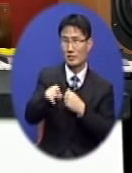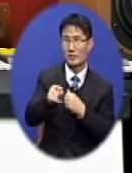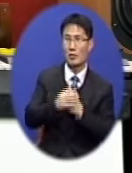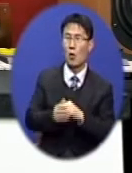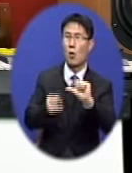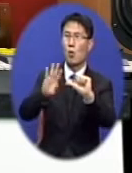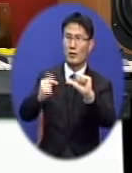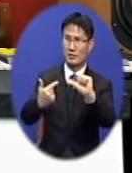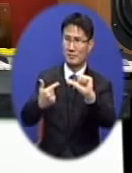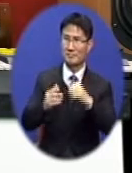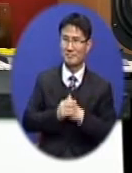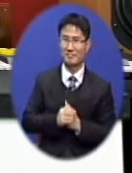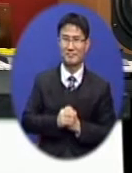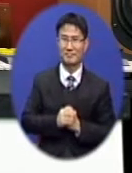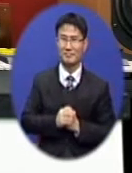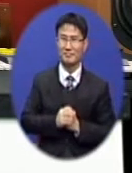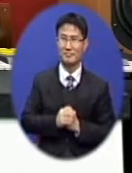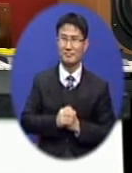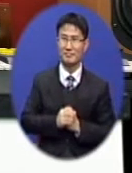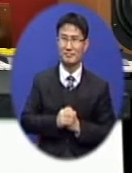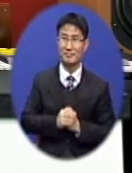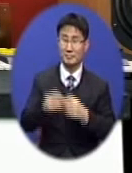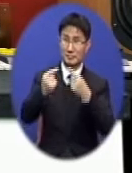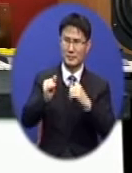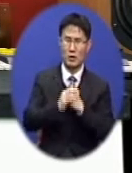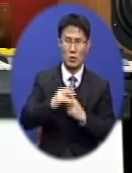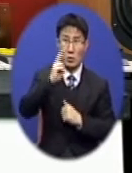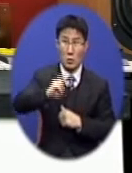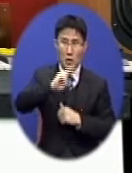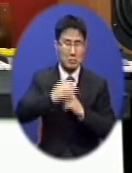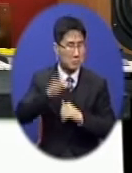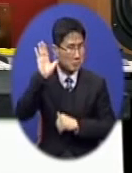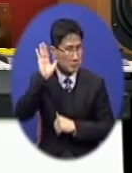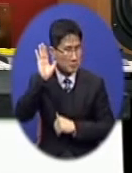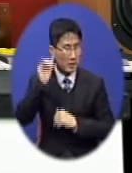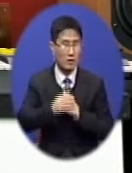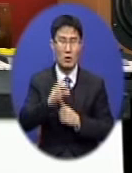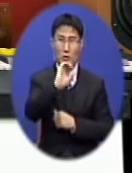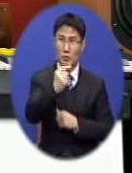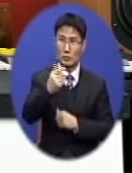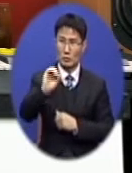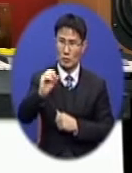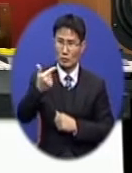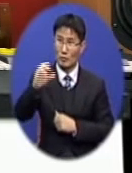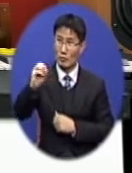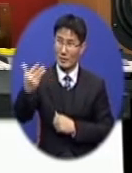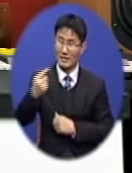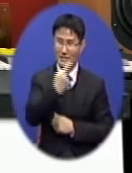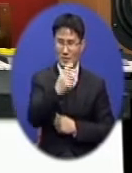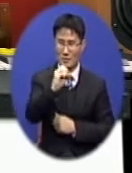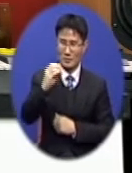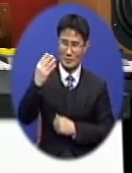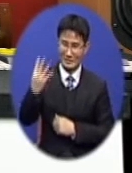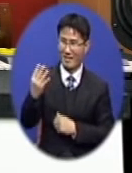심사는 5번입니다. 5번요. 네. 네. 참여자들의 노래를 듣고 ARS 060608의